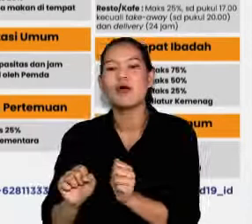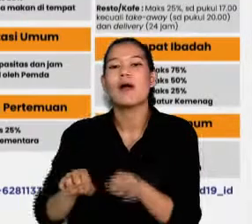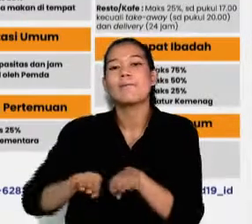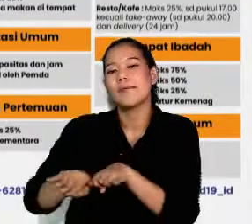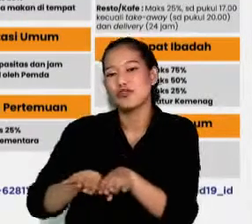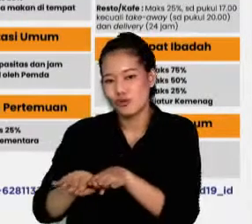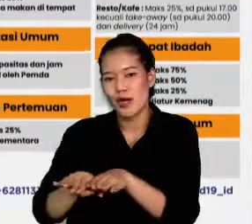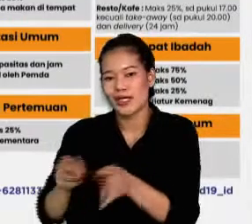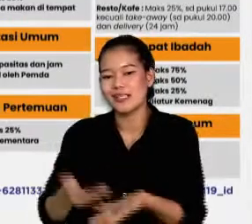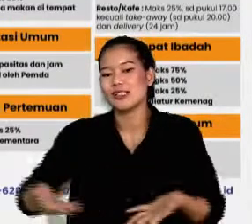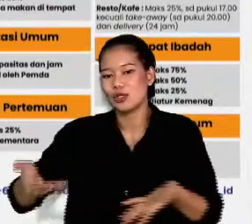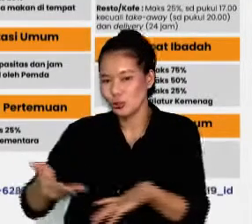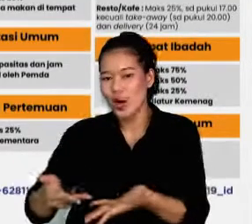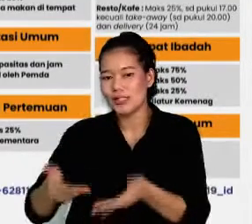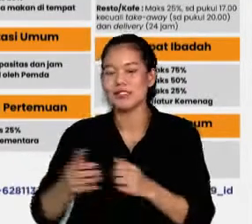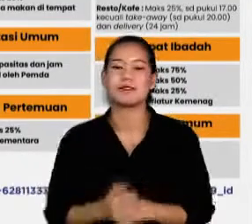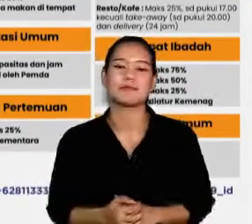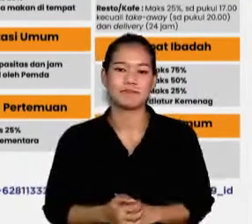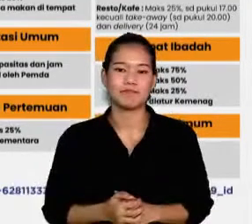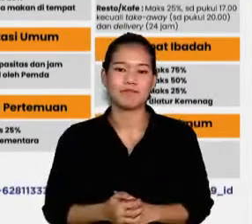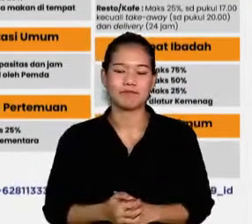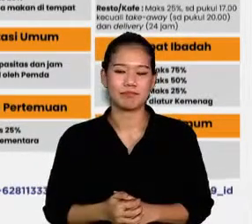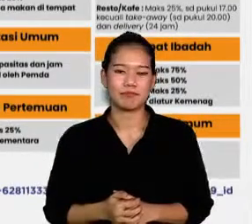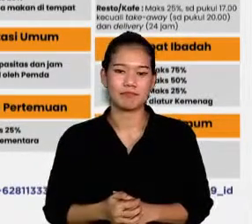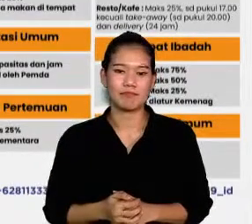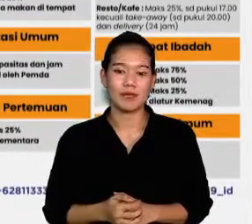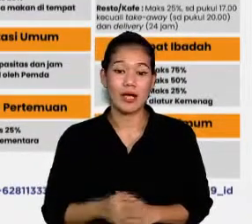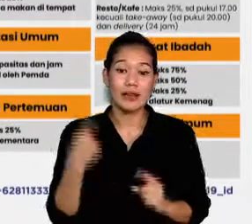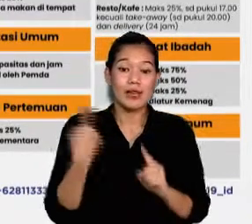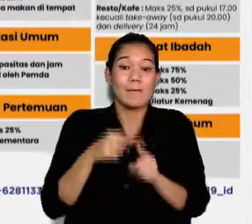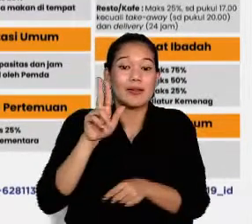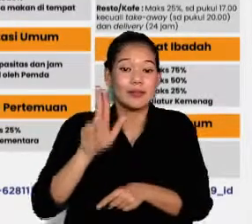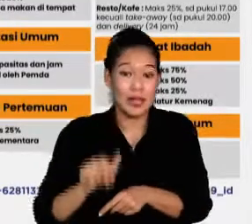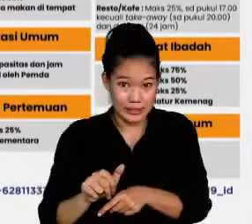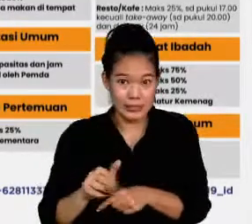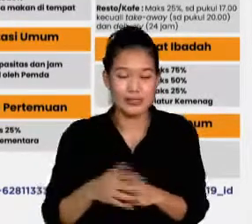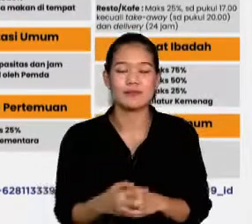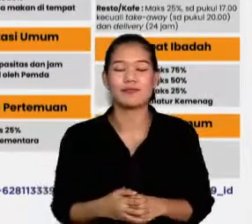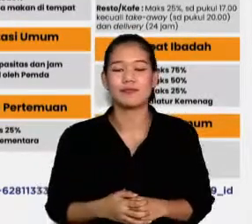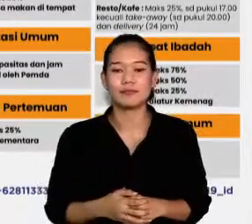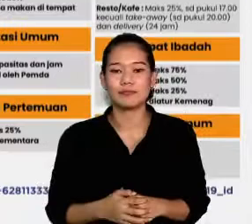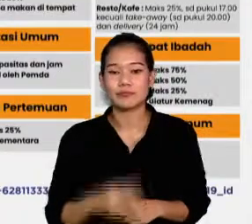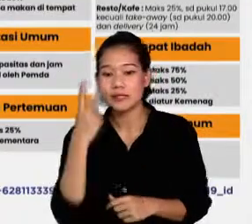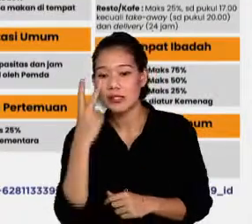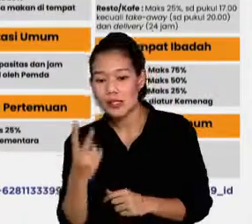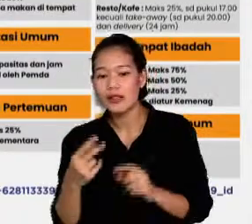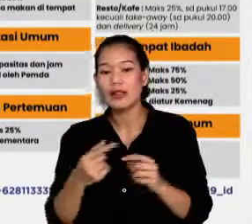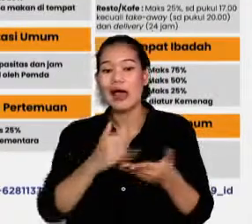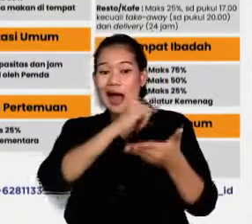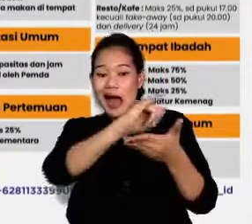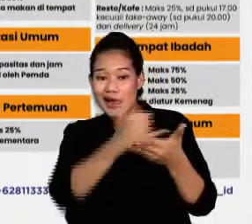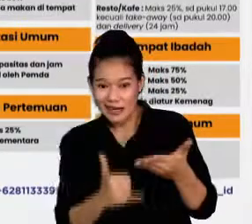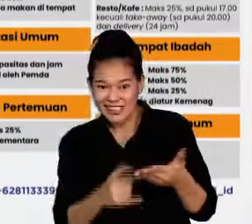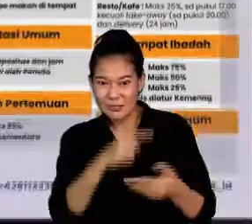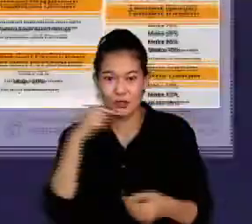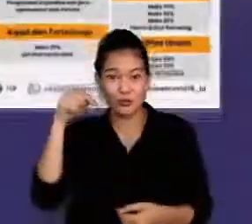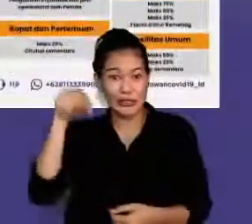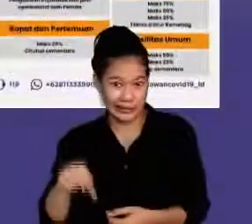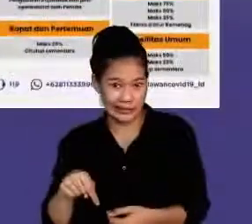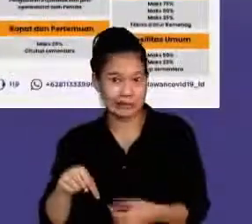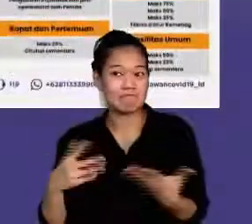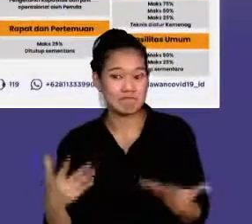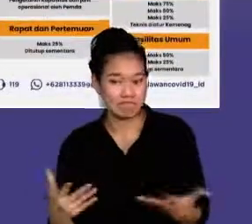Perkembangan positif feathered Sebagai tambahan bahwa berdasarkan hasil analisis perminggu